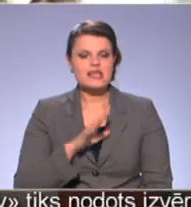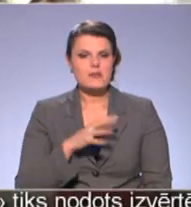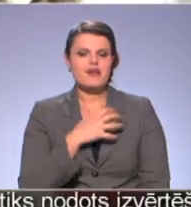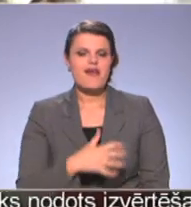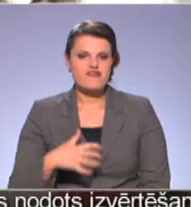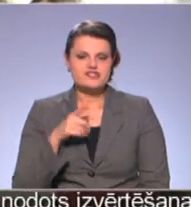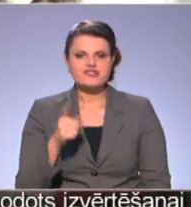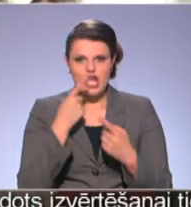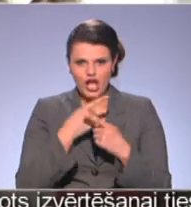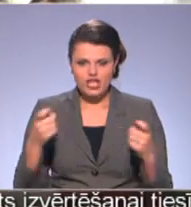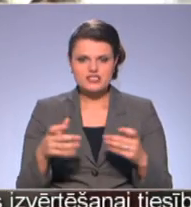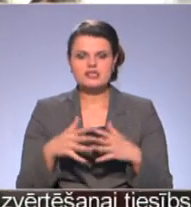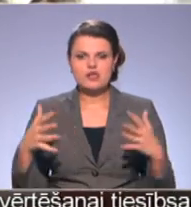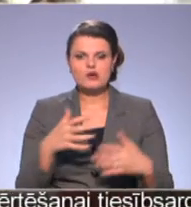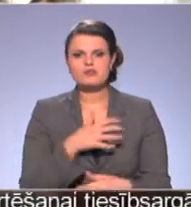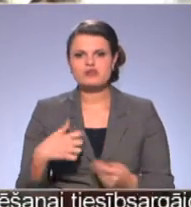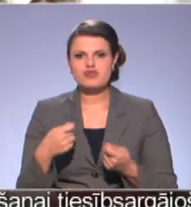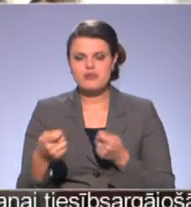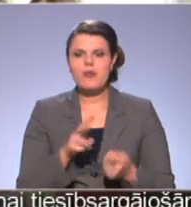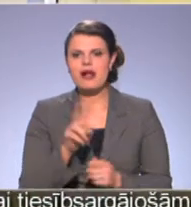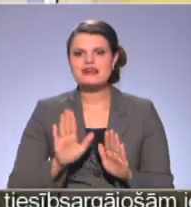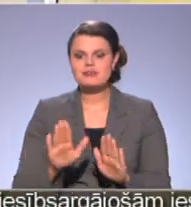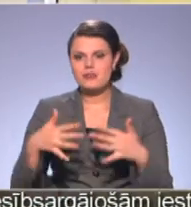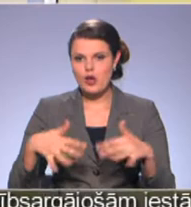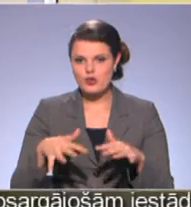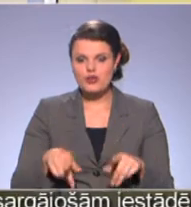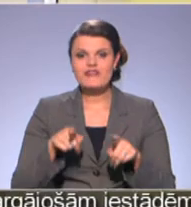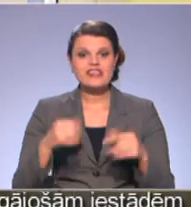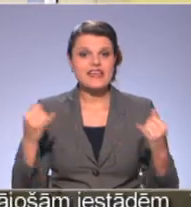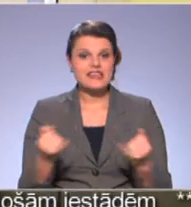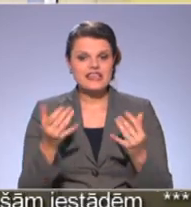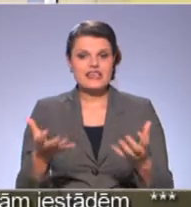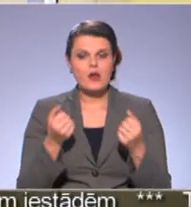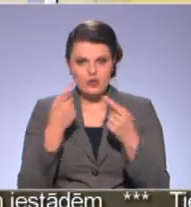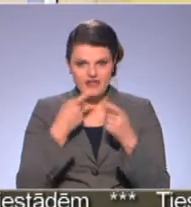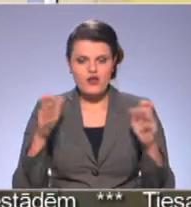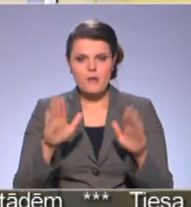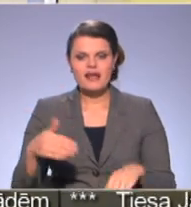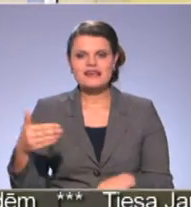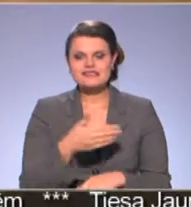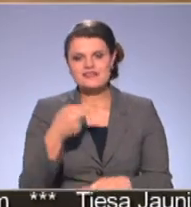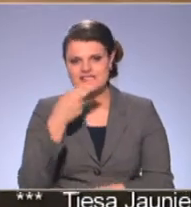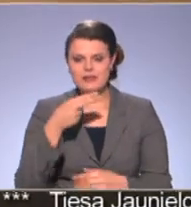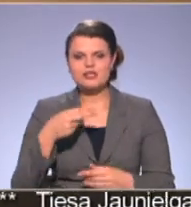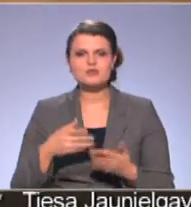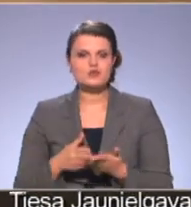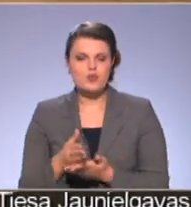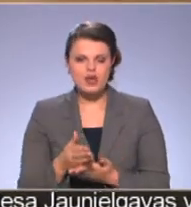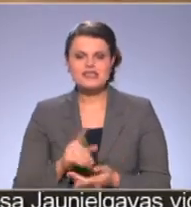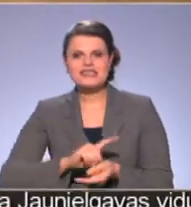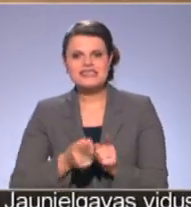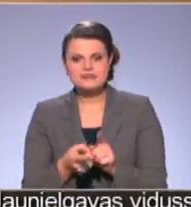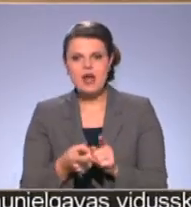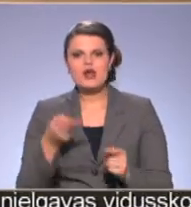pie jūras pašvaldības vadītājs. Pie jūras pašvaldības ir ieinteresētas iegūt informāciju par zivsaimniecības nozares pastāvēšanu, izmaiņām un